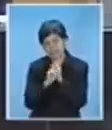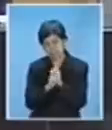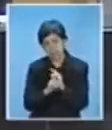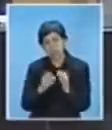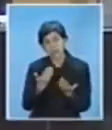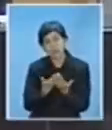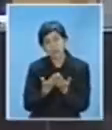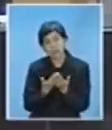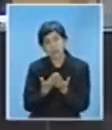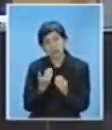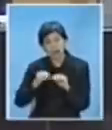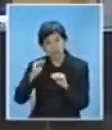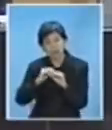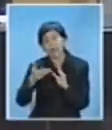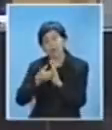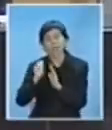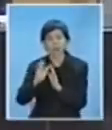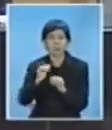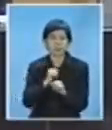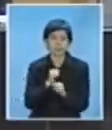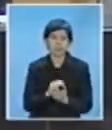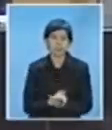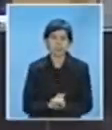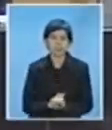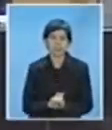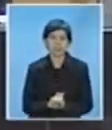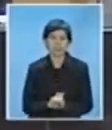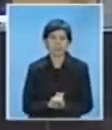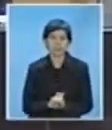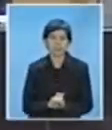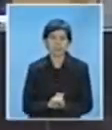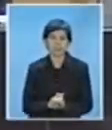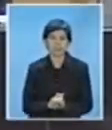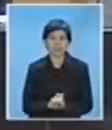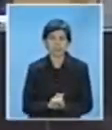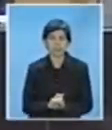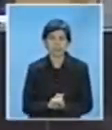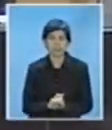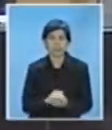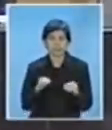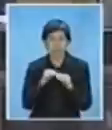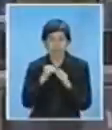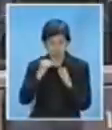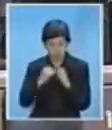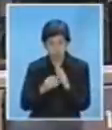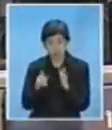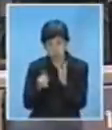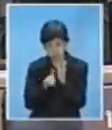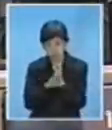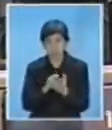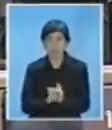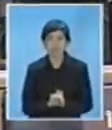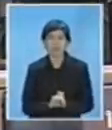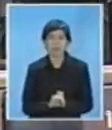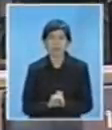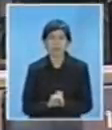ที่เกินก็ไปหักจากฝ่ายของท่านนะครับจบ ค่ะดิฉันกำลังจะจบแล้วค่ะประเด็นสุดท้ายก็คือการ